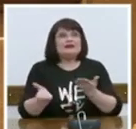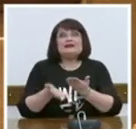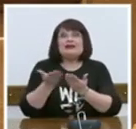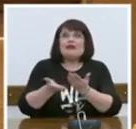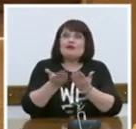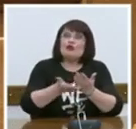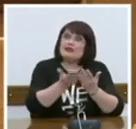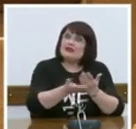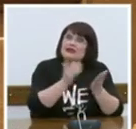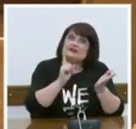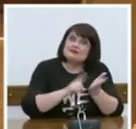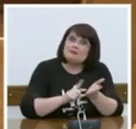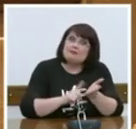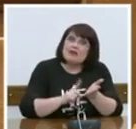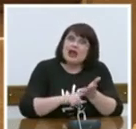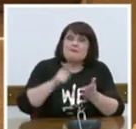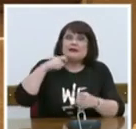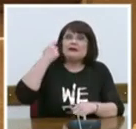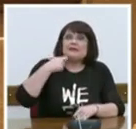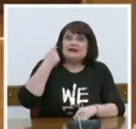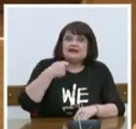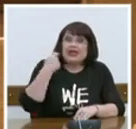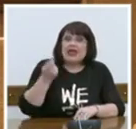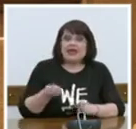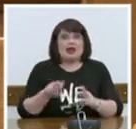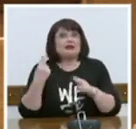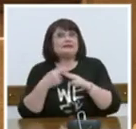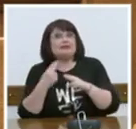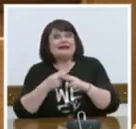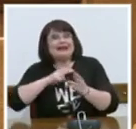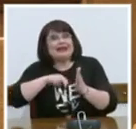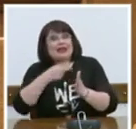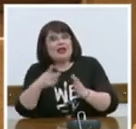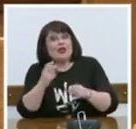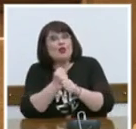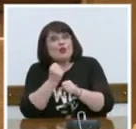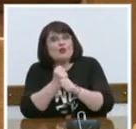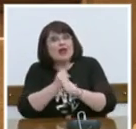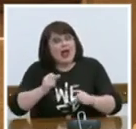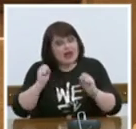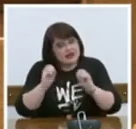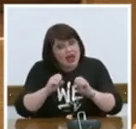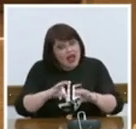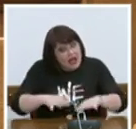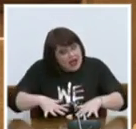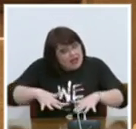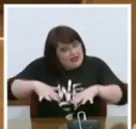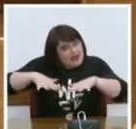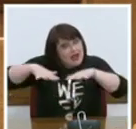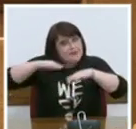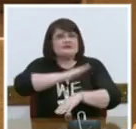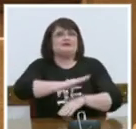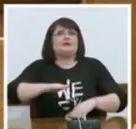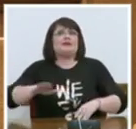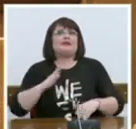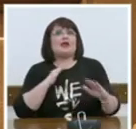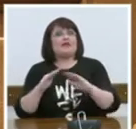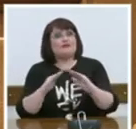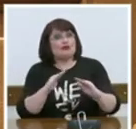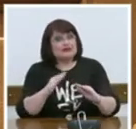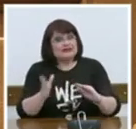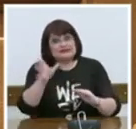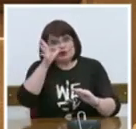αντιμιστία την κάθε μητέρα για το σπουδαίο έργο της ανατροφής των παιδιών της? Θα μεριμνήσει το νέο Υπουργείο για